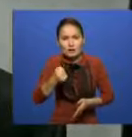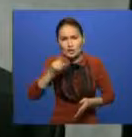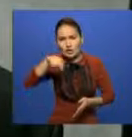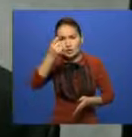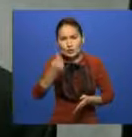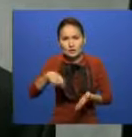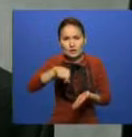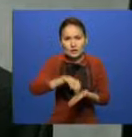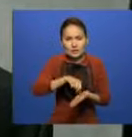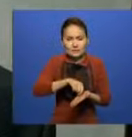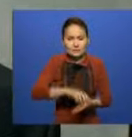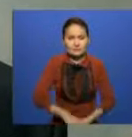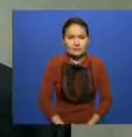дейін